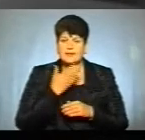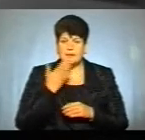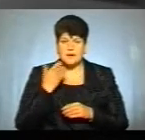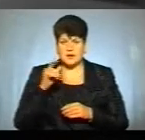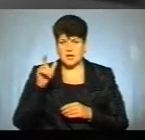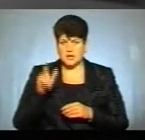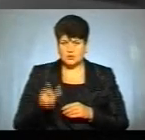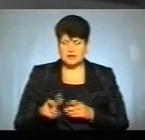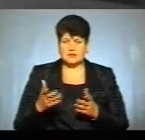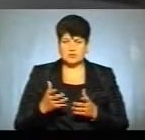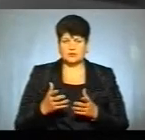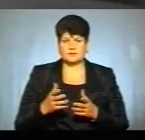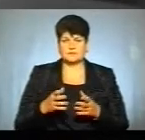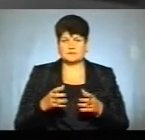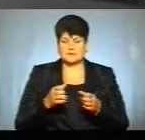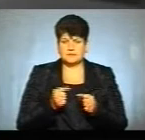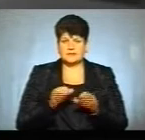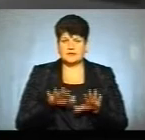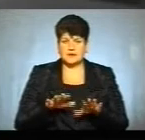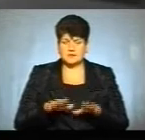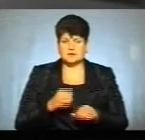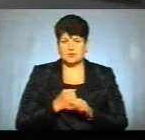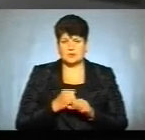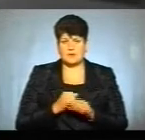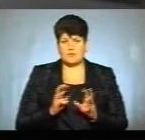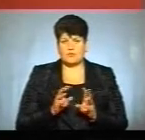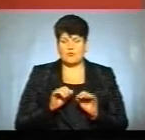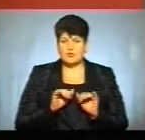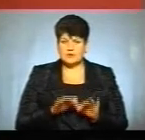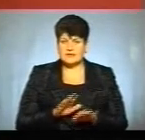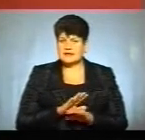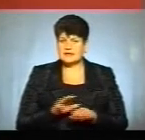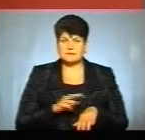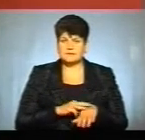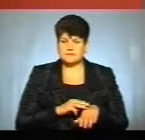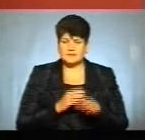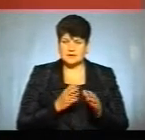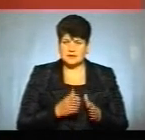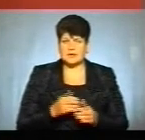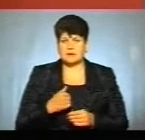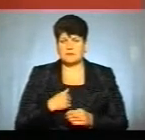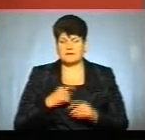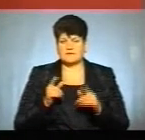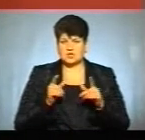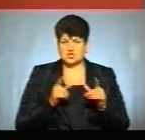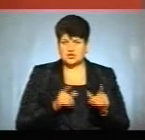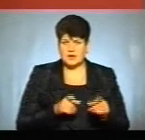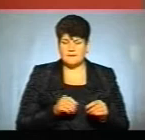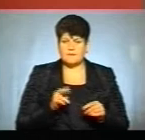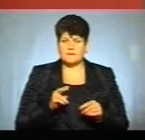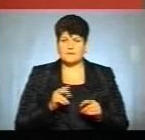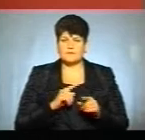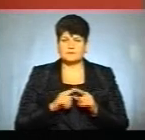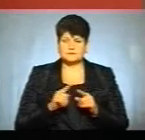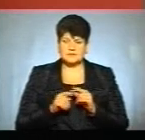людини, якої застали на місці скоєння цієї події. Ні правоохоронні органи, і ми виїжджаємо по